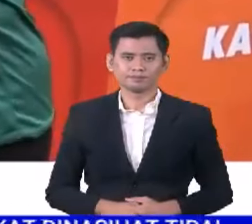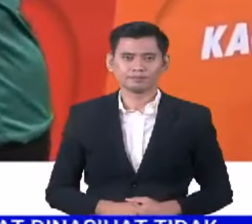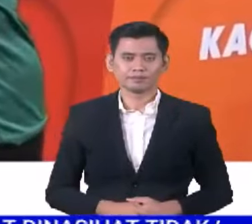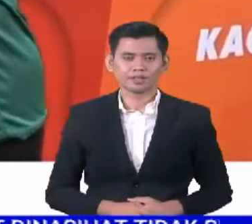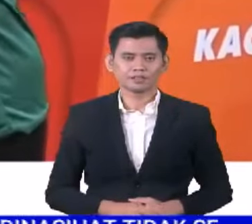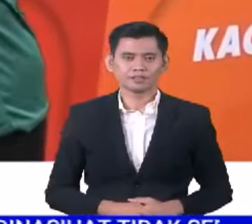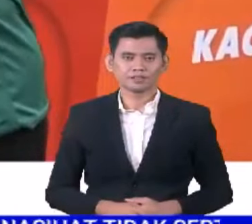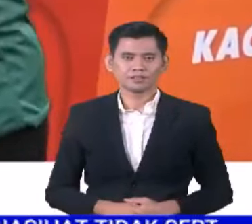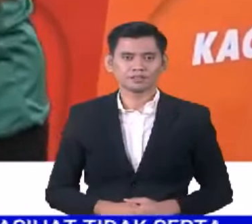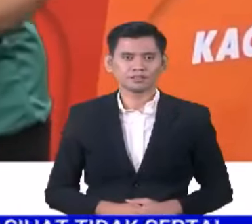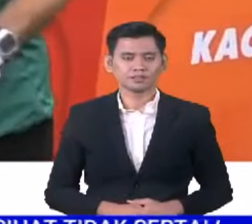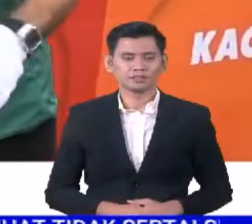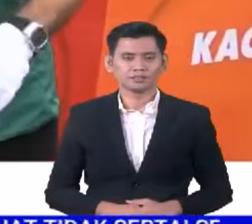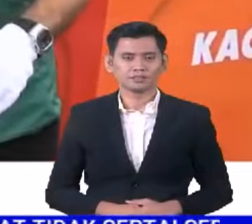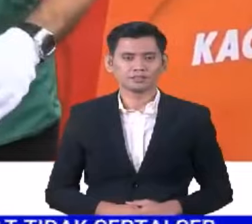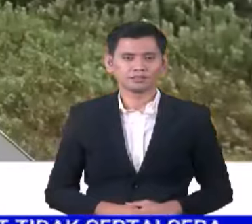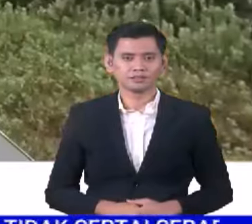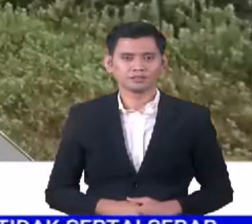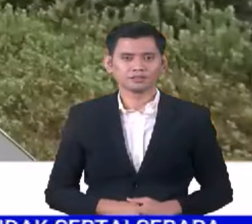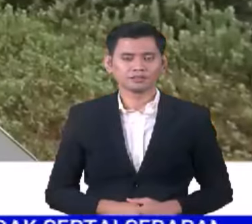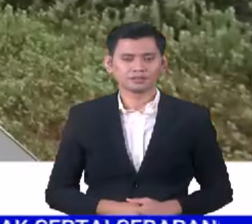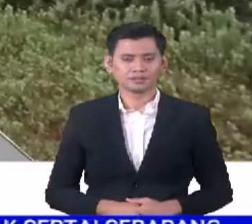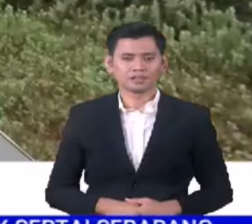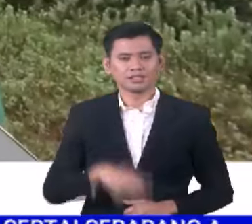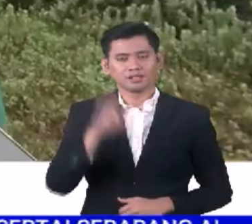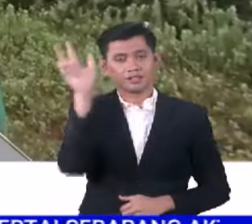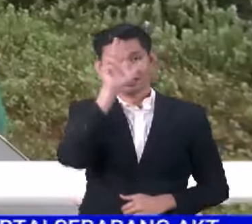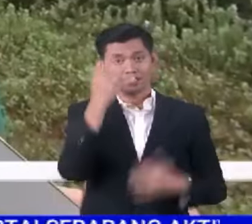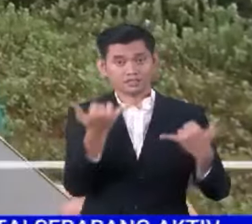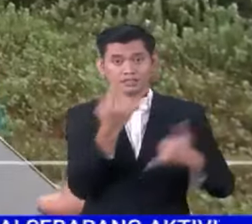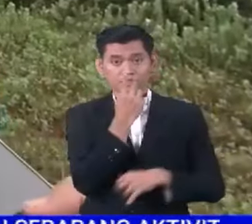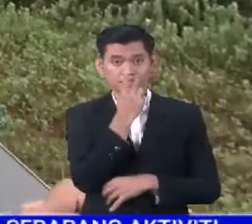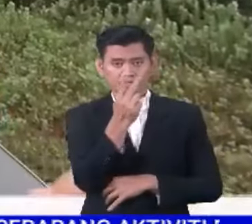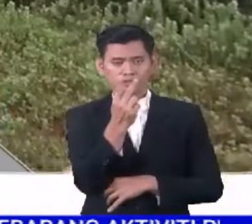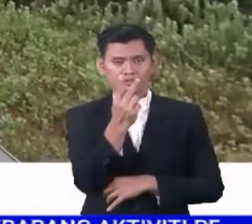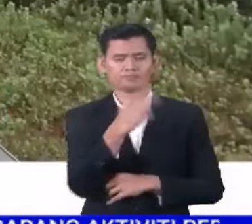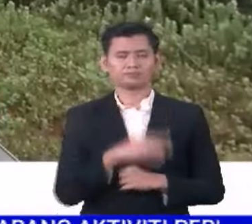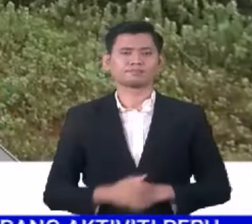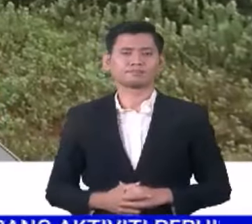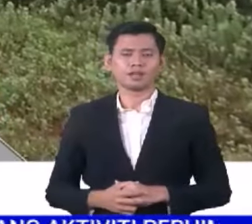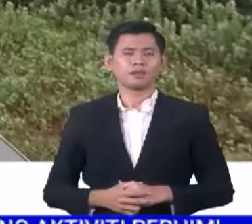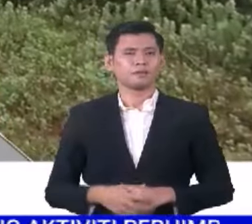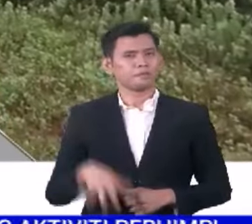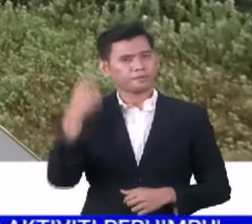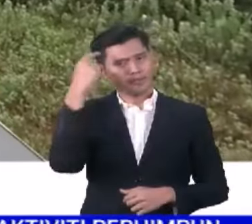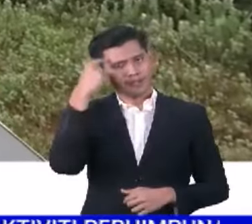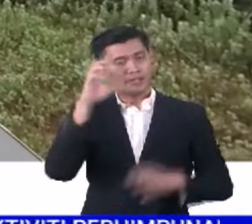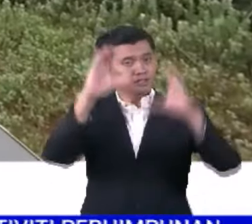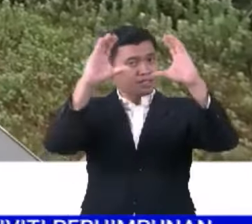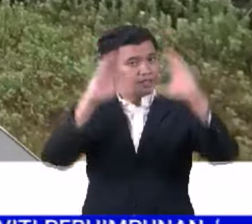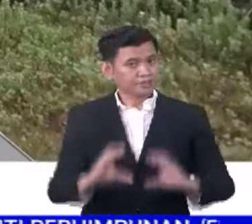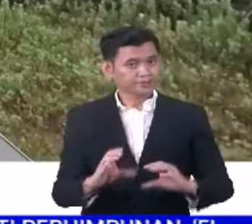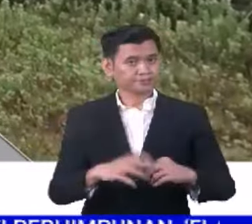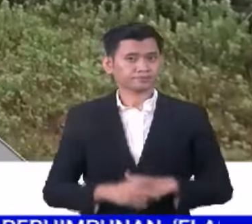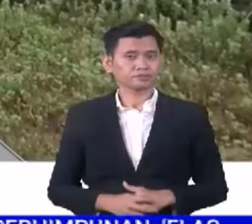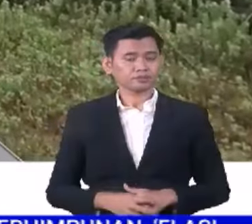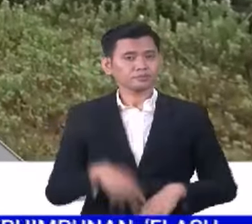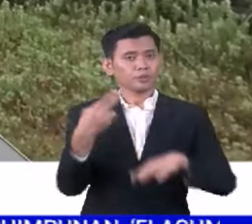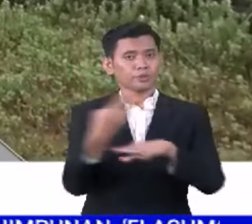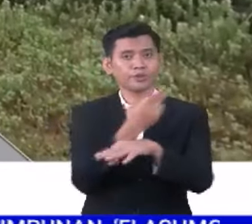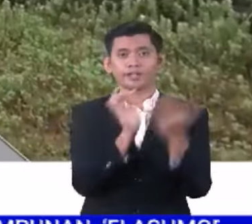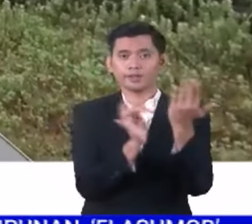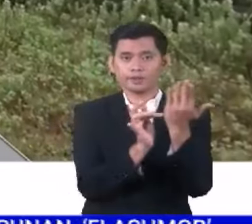hai hai Hai belajar sedang melihat terus suka lu pada suatu sudut lain sudah punya calon